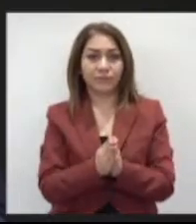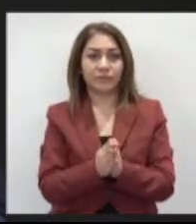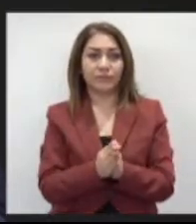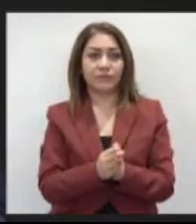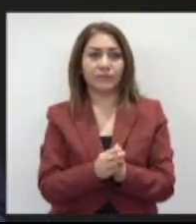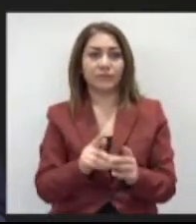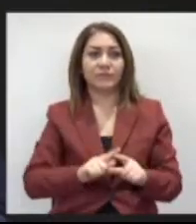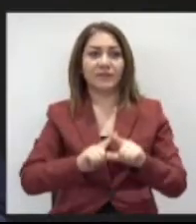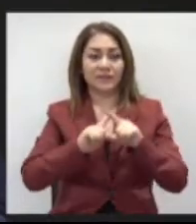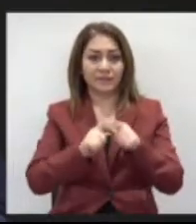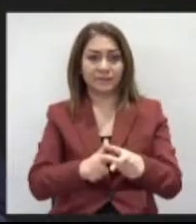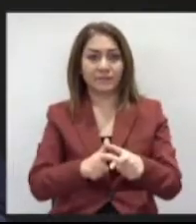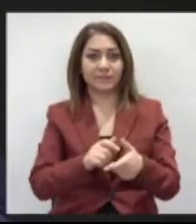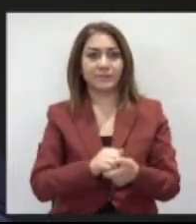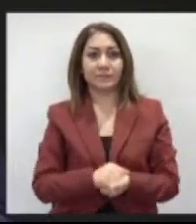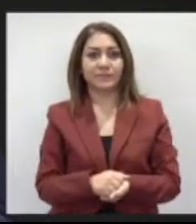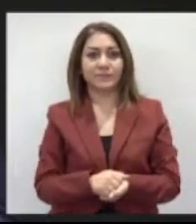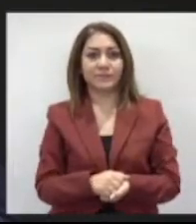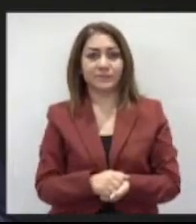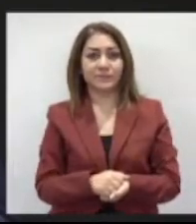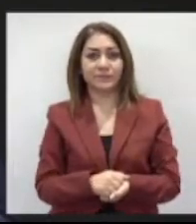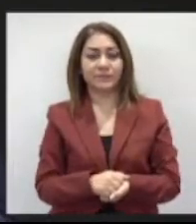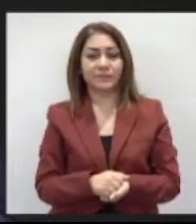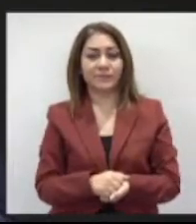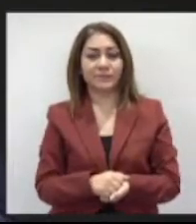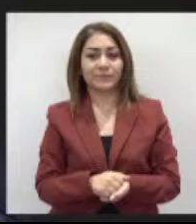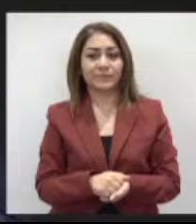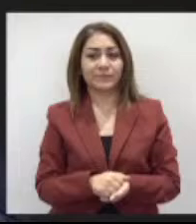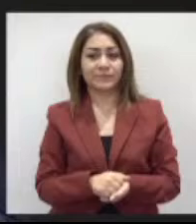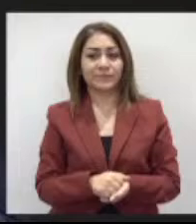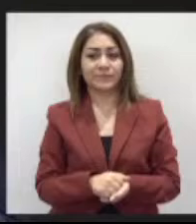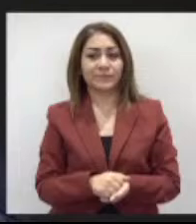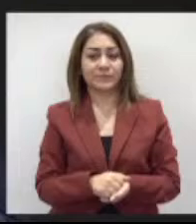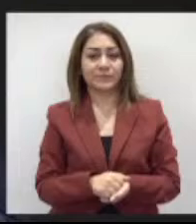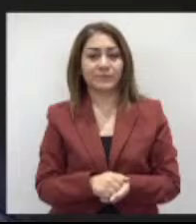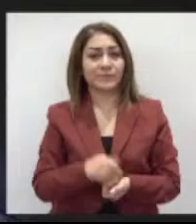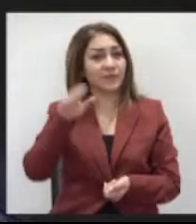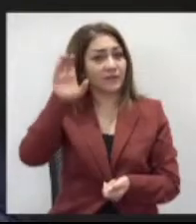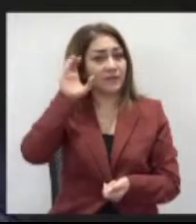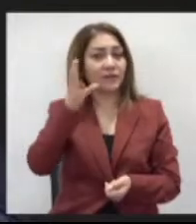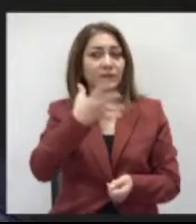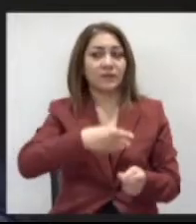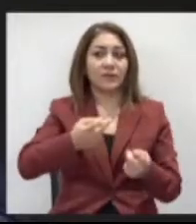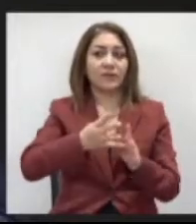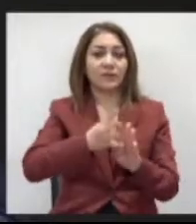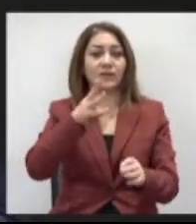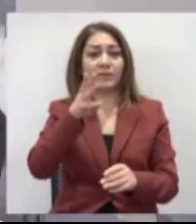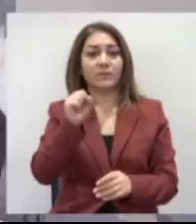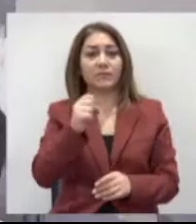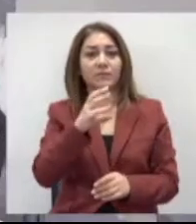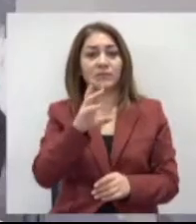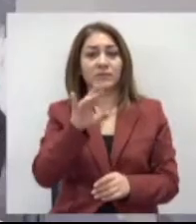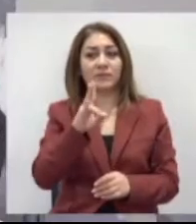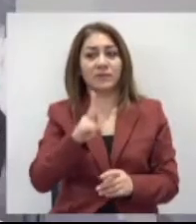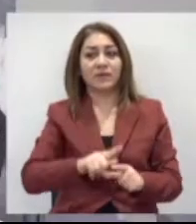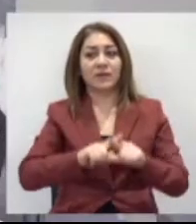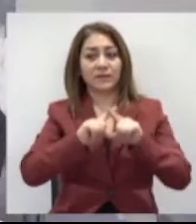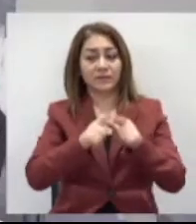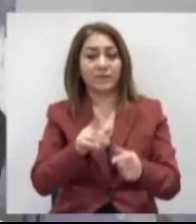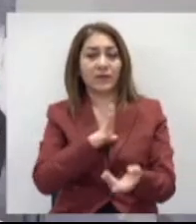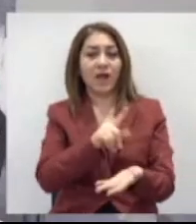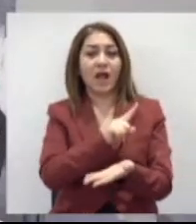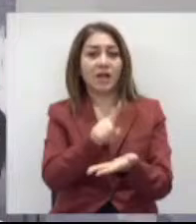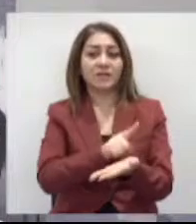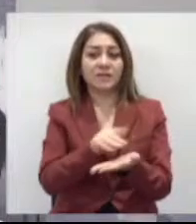այս փորձը մաձուկ։ Պարոն Վարդանյան, եթե դեմ չեք, լսենք առաջին շրջան բոլորին, հետո արդեն Տիկին Մանասյանը արձագանքի, որտեղ կարող են կրկնվել որոշ